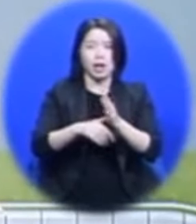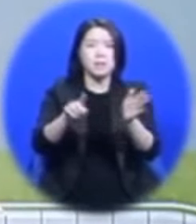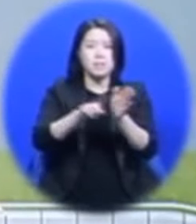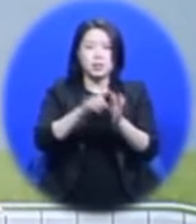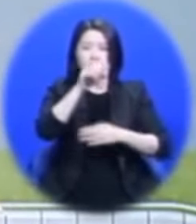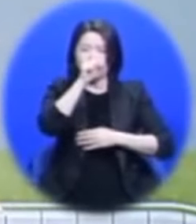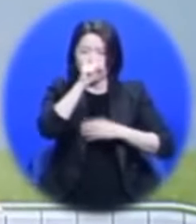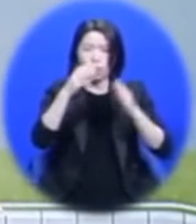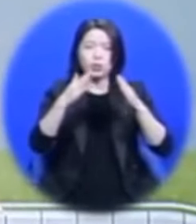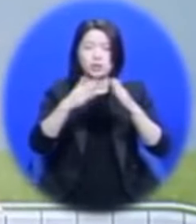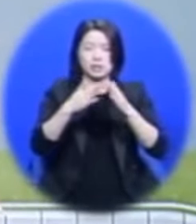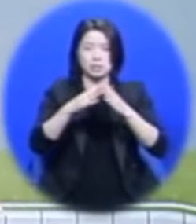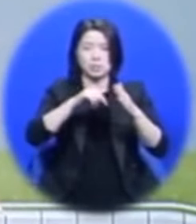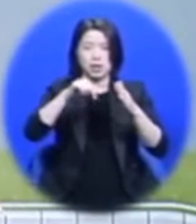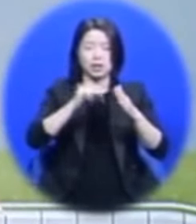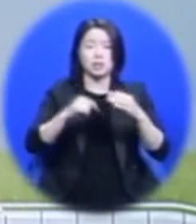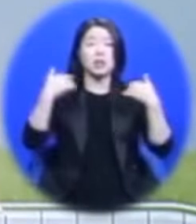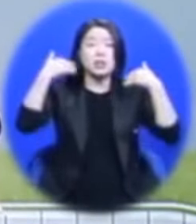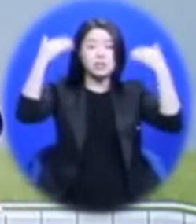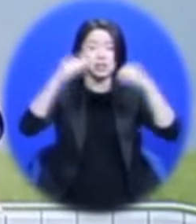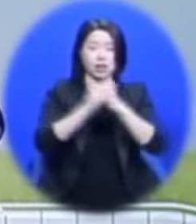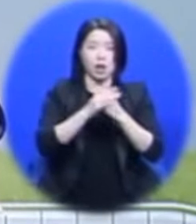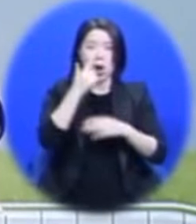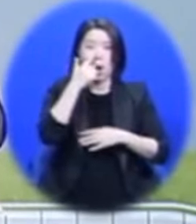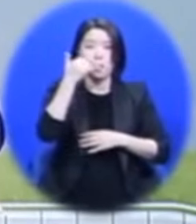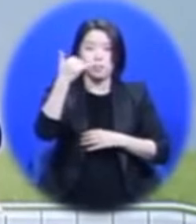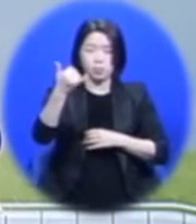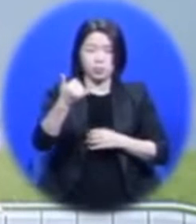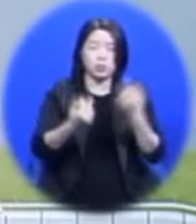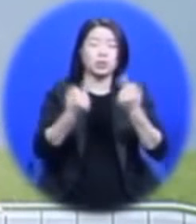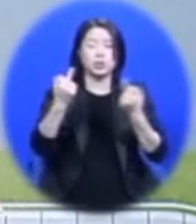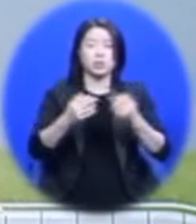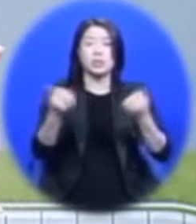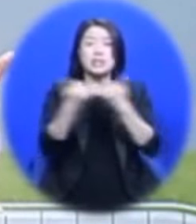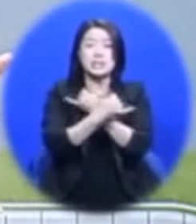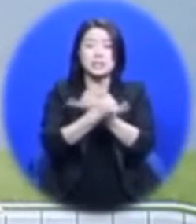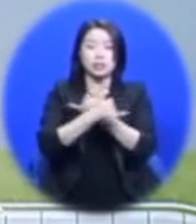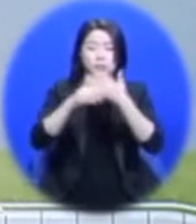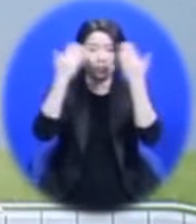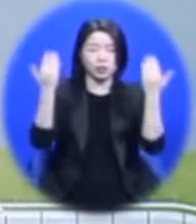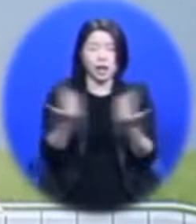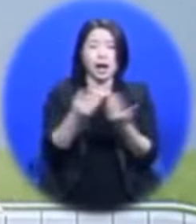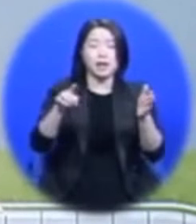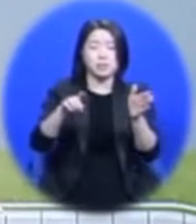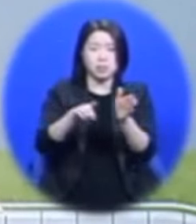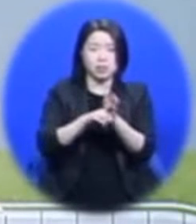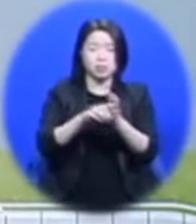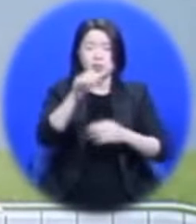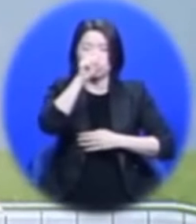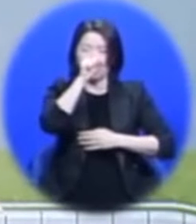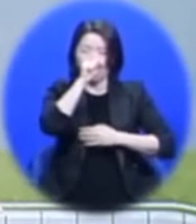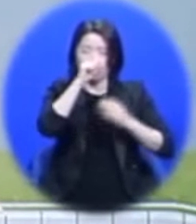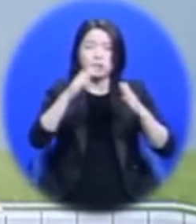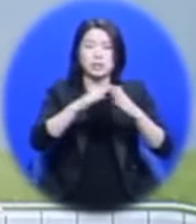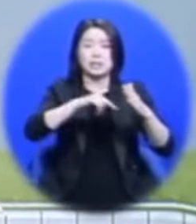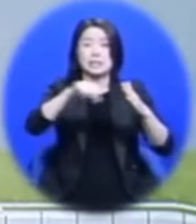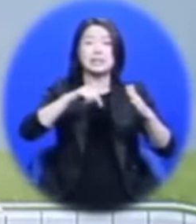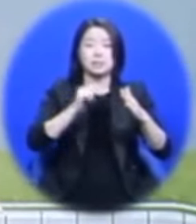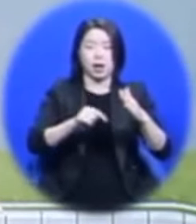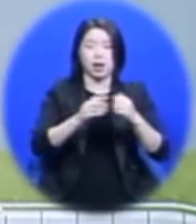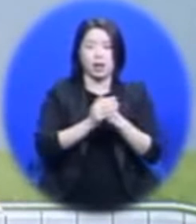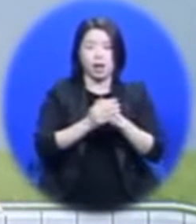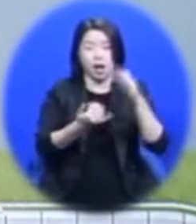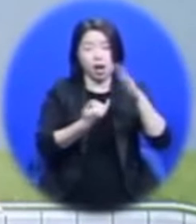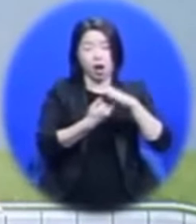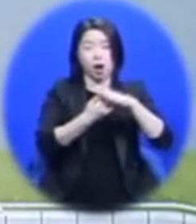자랐습니다. 뭐 부모님도 형제도 친척도 다 믿음이 좋은 집안이라 어릴 때는